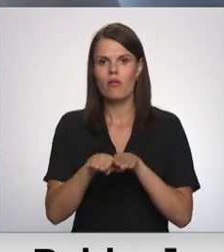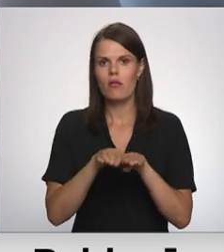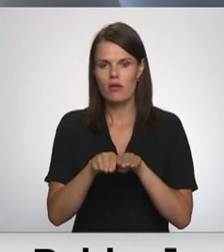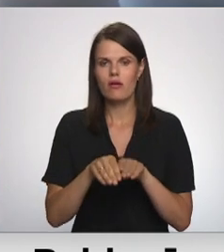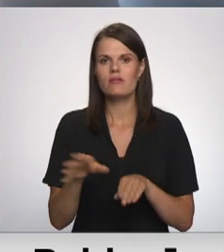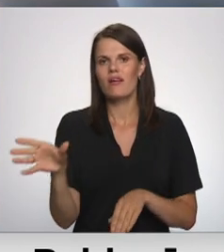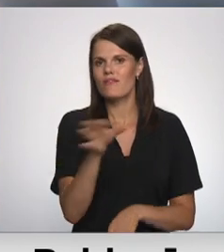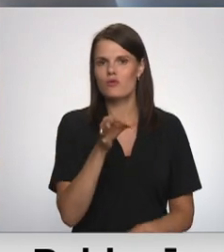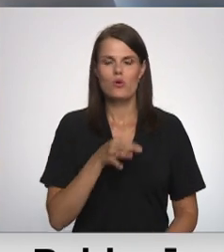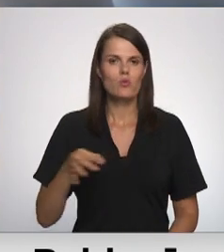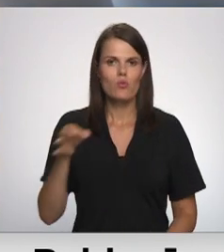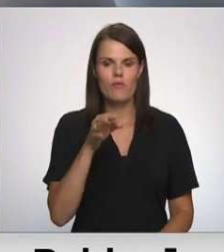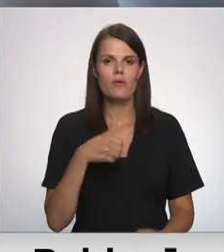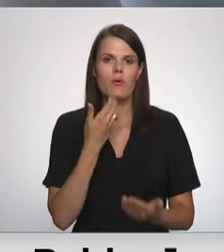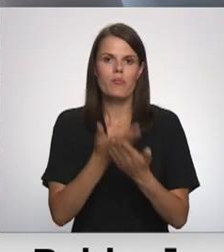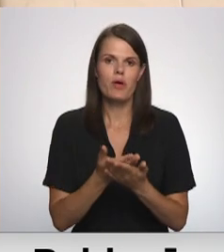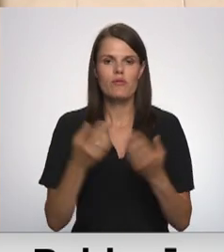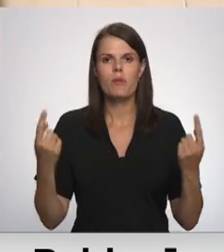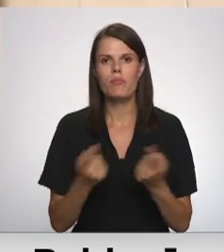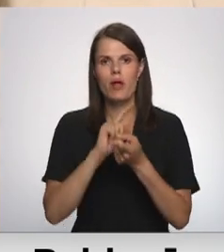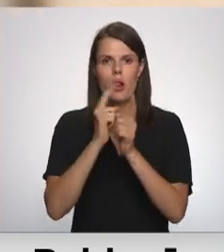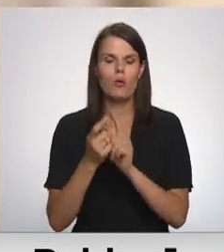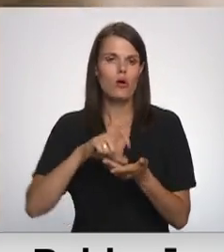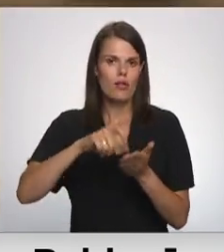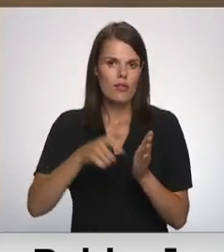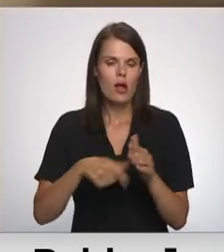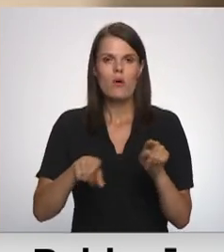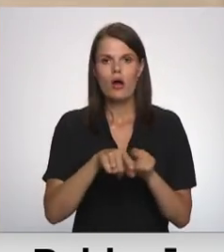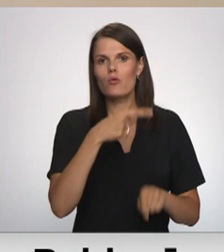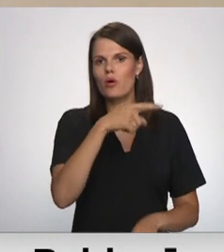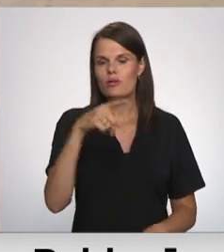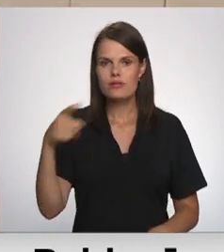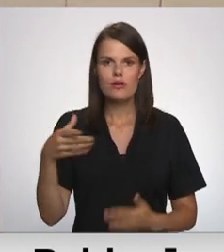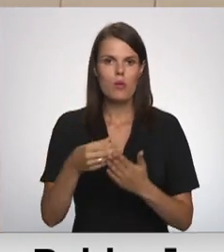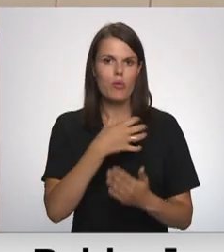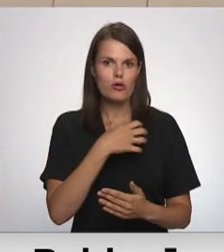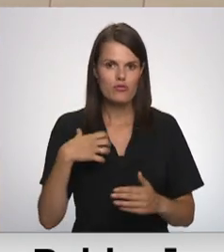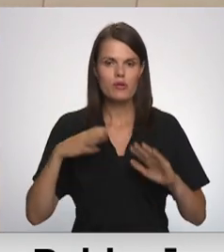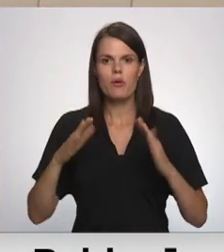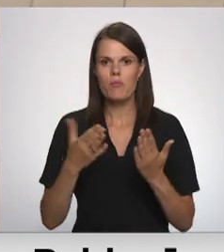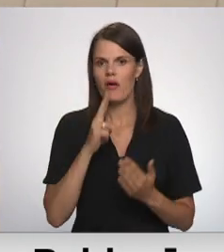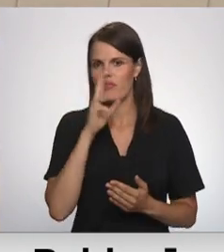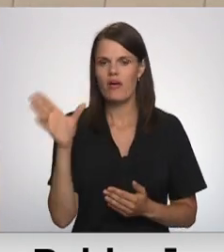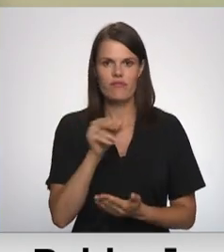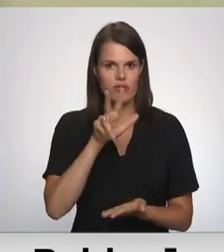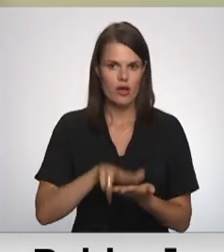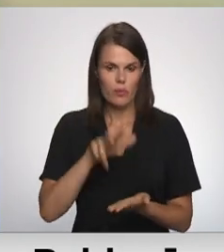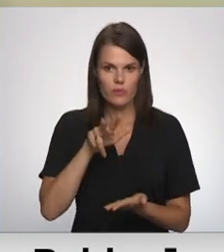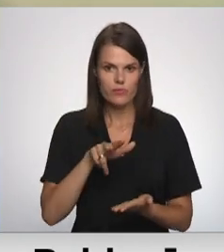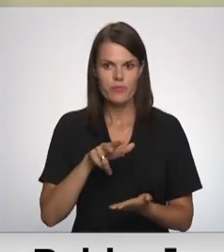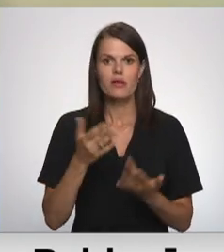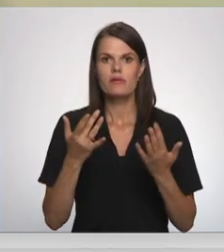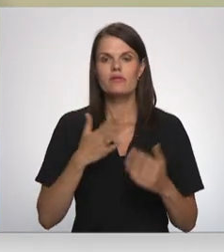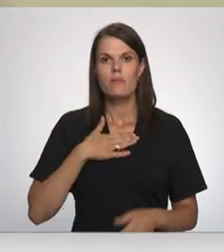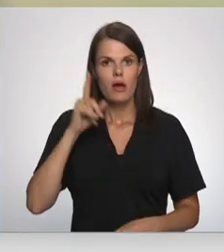teju visos novados piedāvājumi, pielāgot telpas esot arī no citām pašvaldībām, tomēr ne visi apstiprināti. Cik